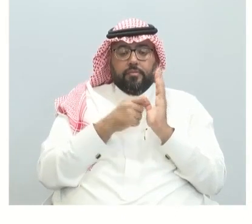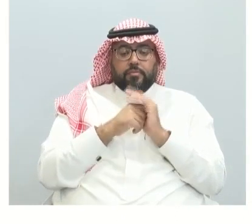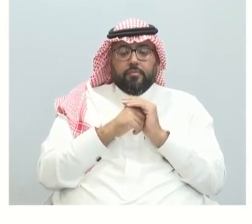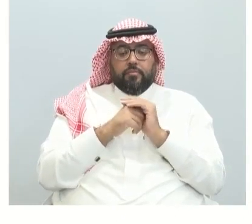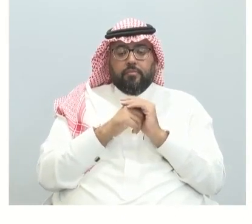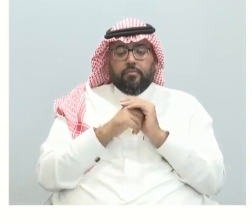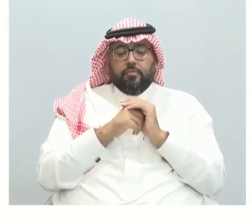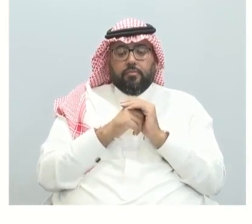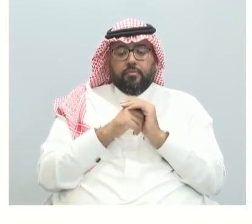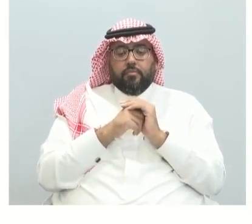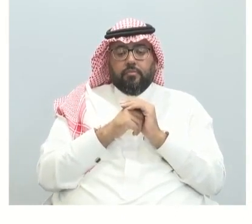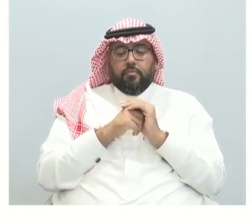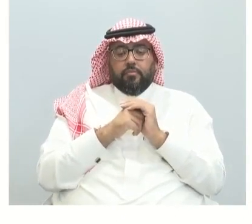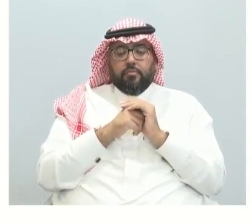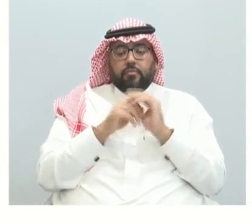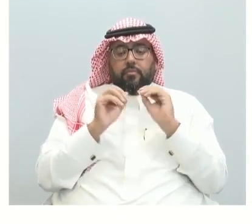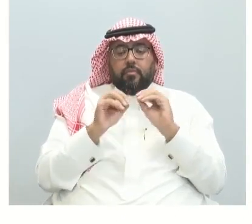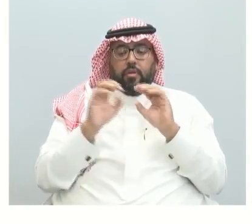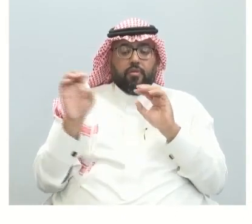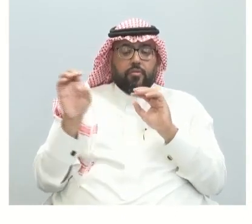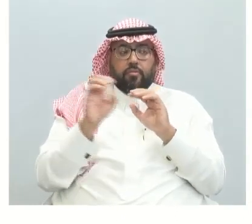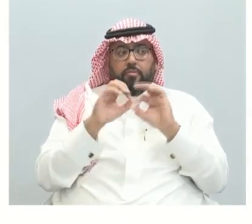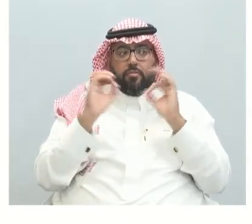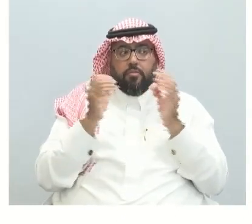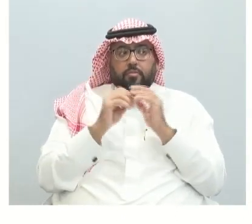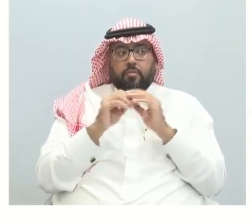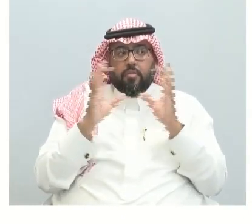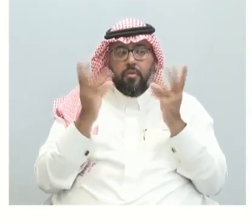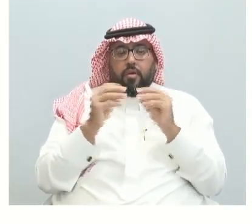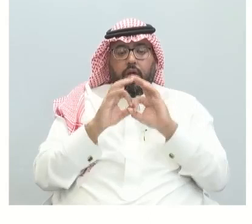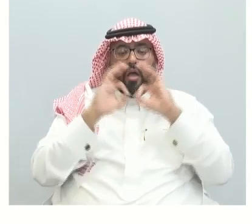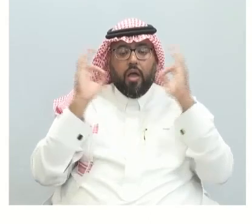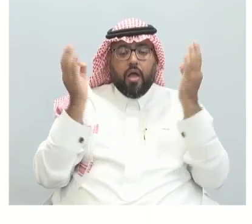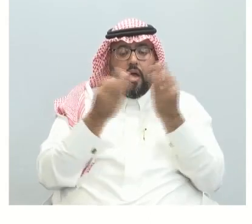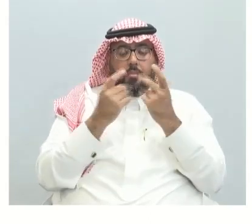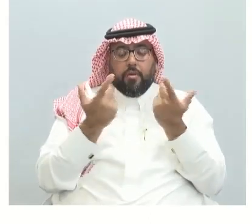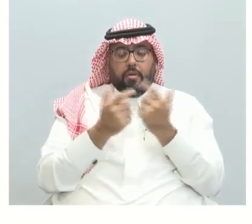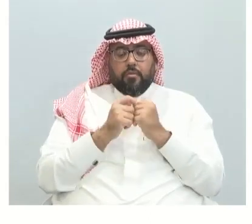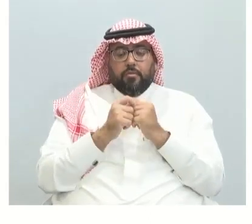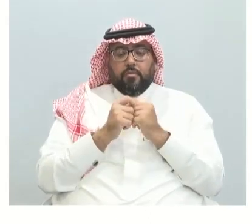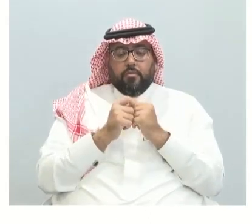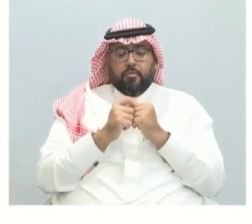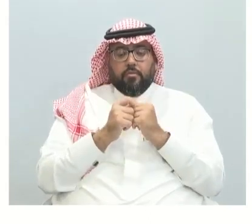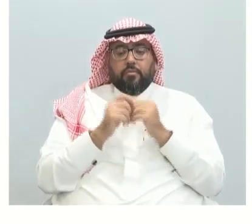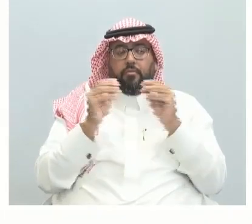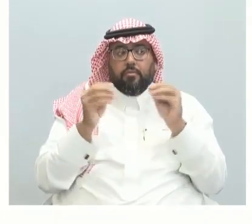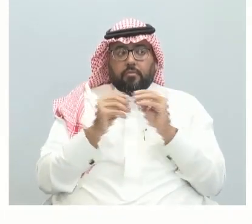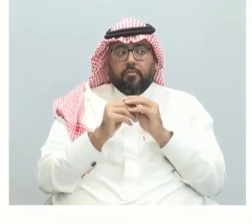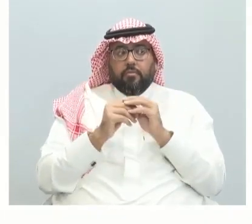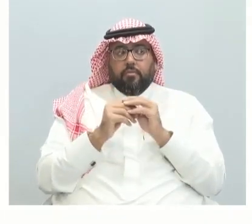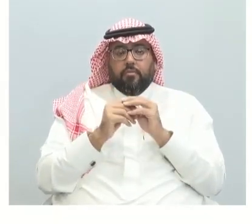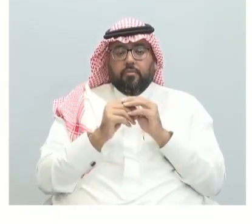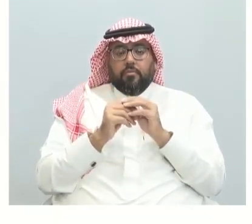جمله الطرح نبدا بجمله الطرح عدد الكل للجزرات كم احسنتم